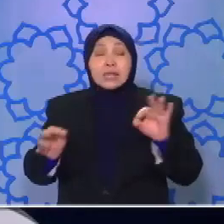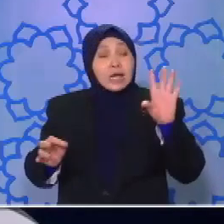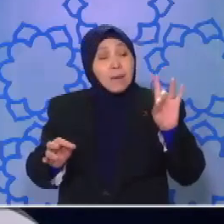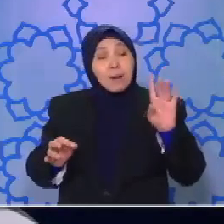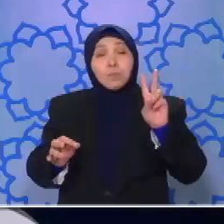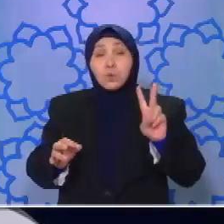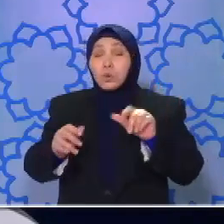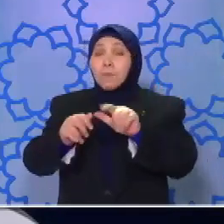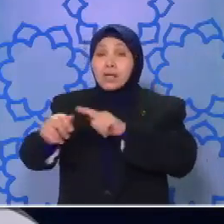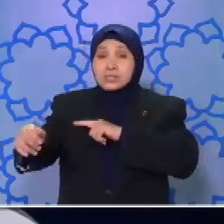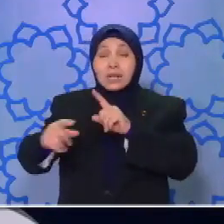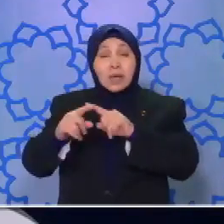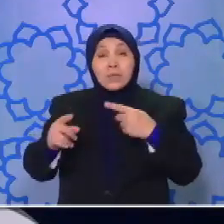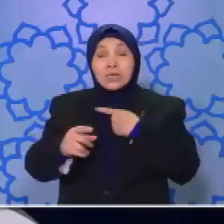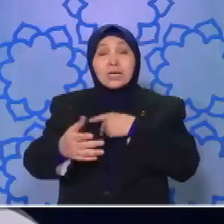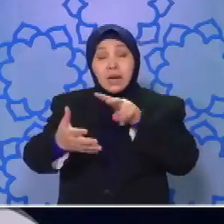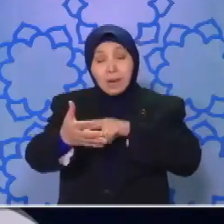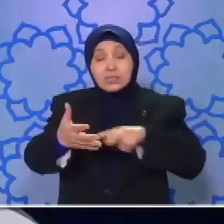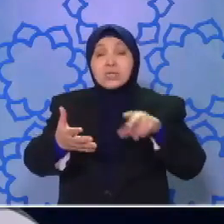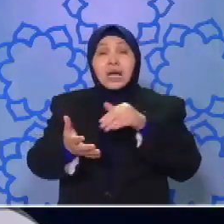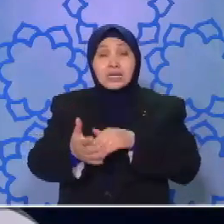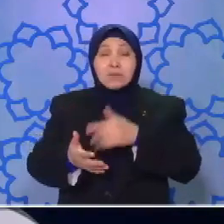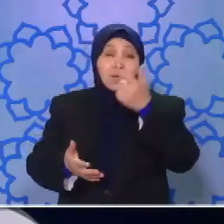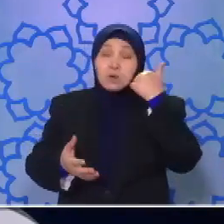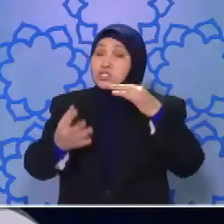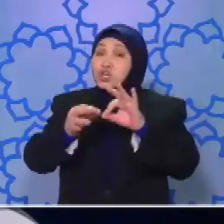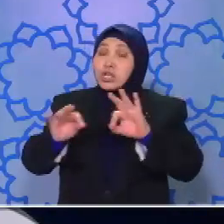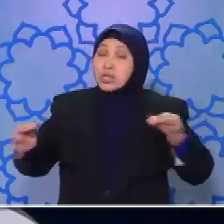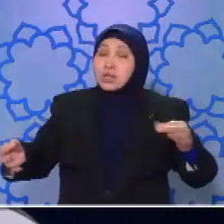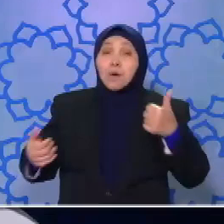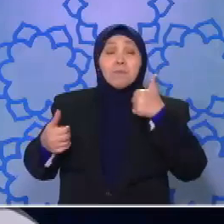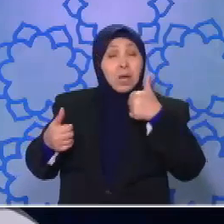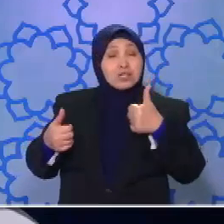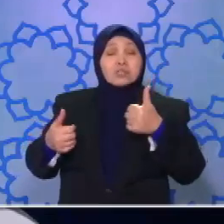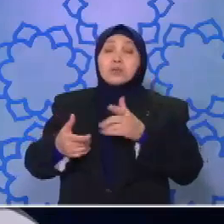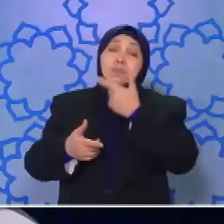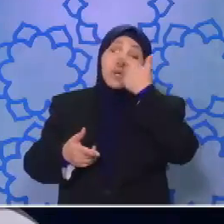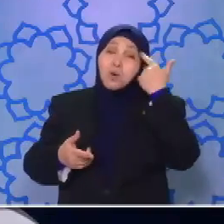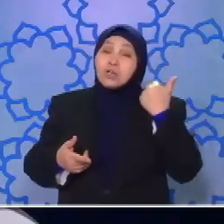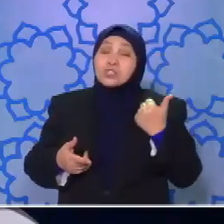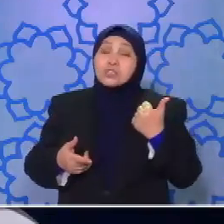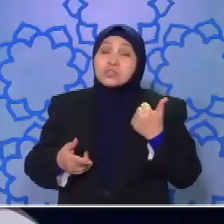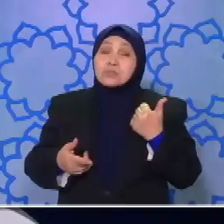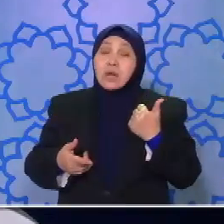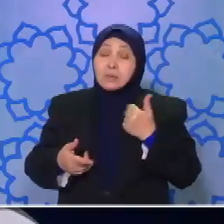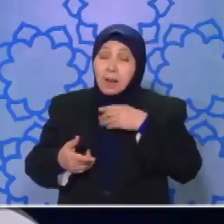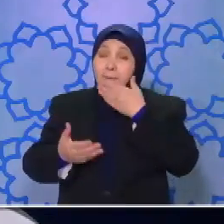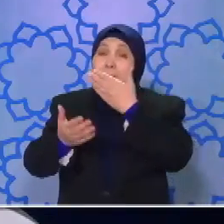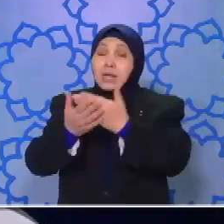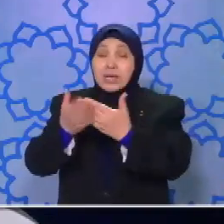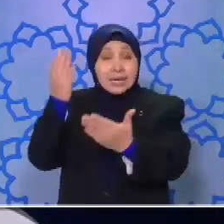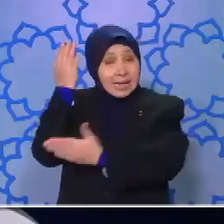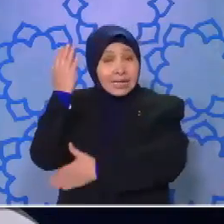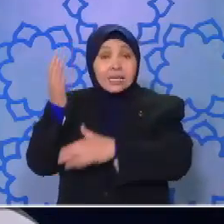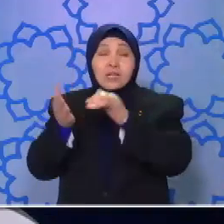itu panjang, ya, tetapi kita nak baca sekali lagi, Ustaz, ya, pasal cerita ni menarik. Iaitu bila katakan sampai ke negeri